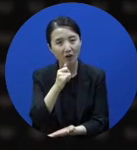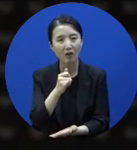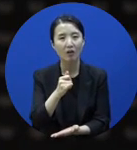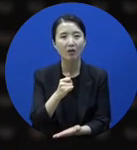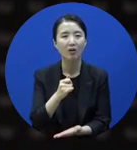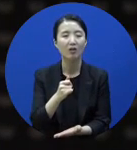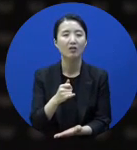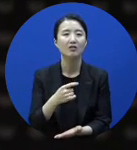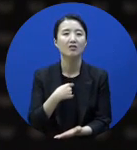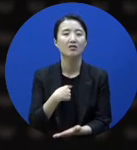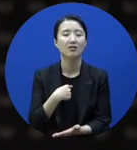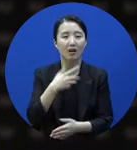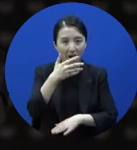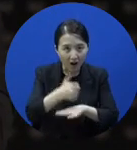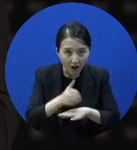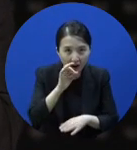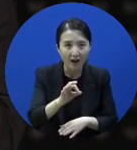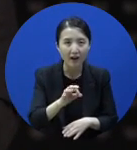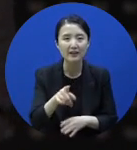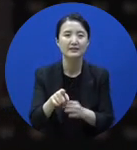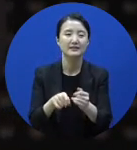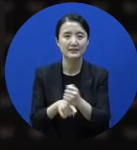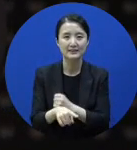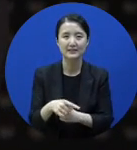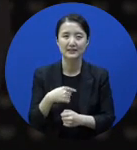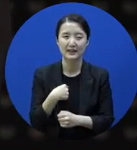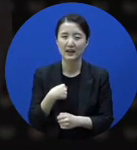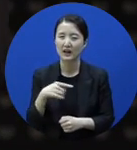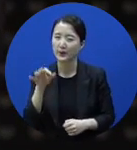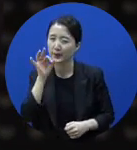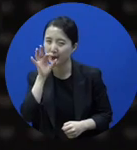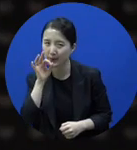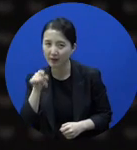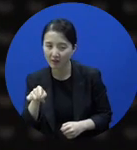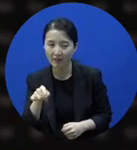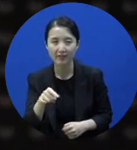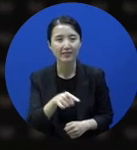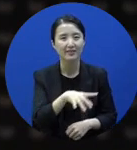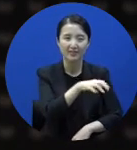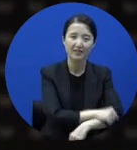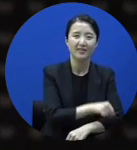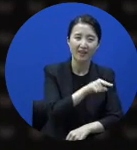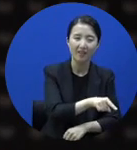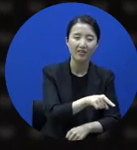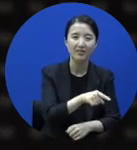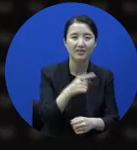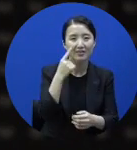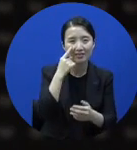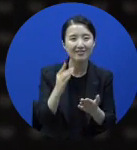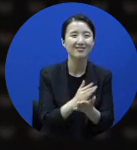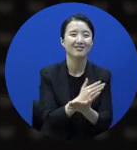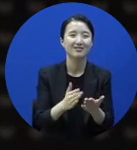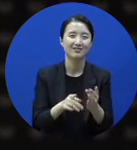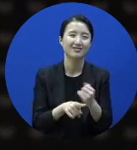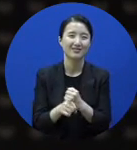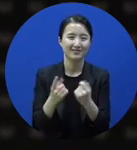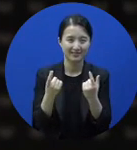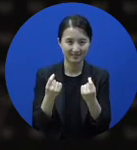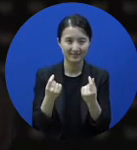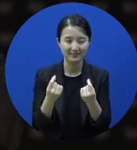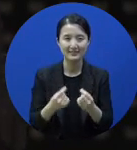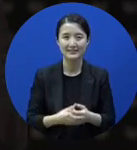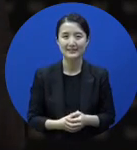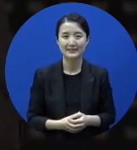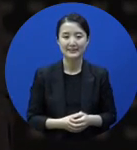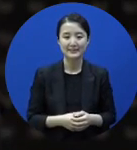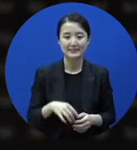그쪽에 전문가였는데 전문가 아니었던 거죠. 그런 부분들 같은 경우는 어때요? 안 되는 것끼리 연결을 합니다. 이렇게. 왜냐하면 처음에 일을